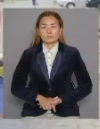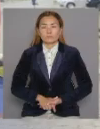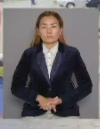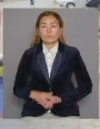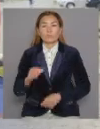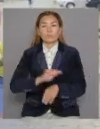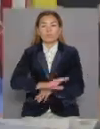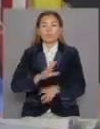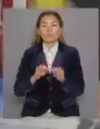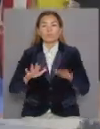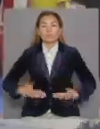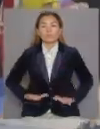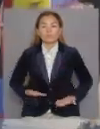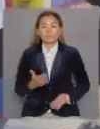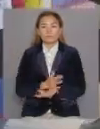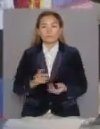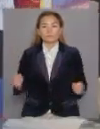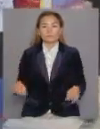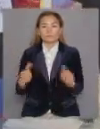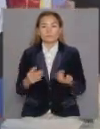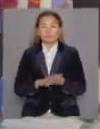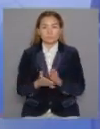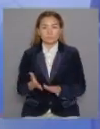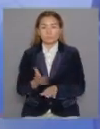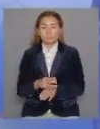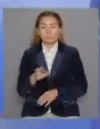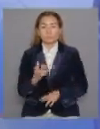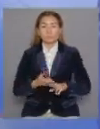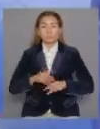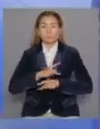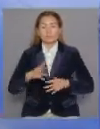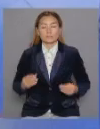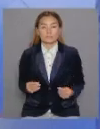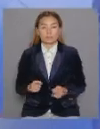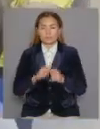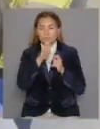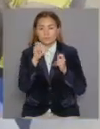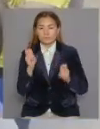Кроме того, всем местным жителям, внесшим вклад в организацию данного мероприятия, были